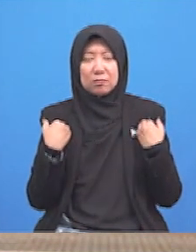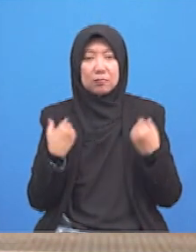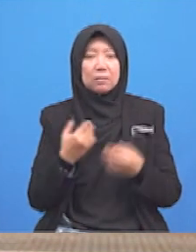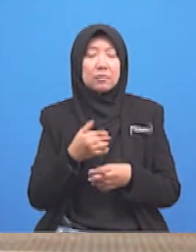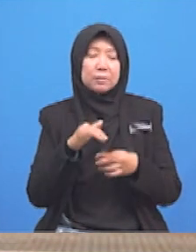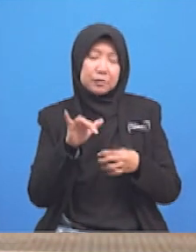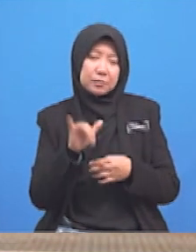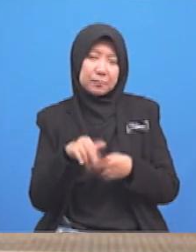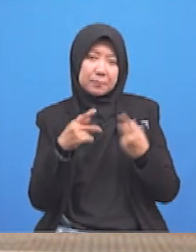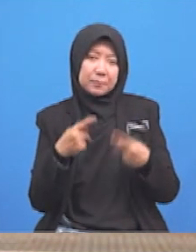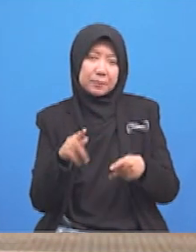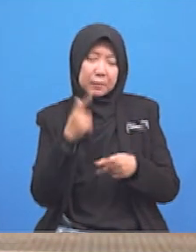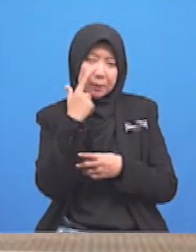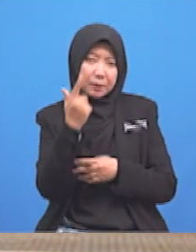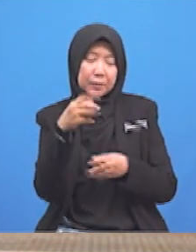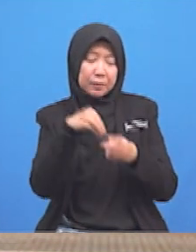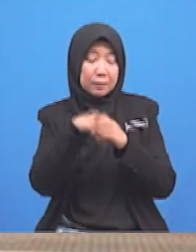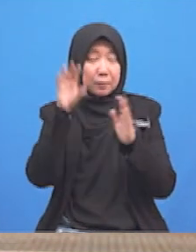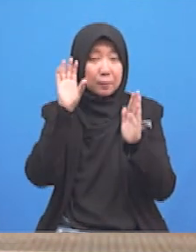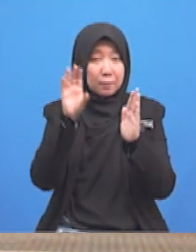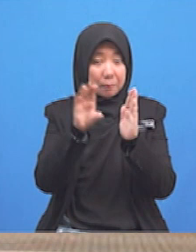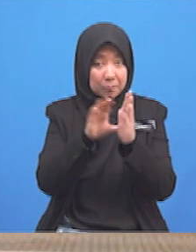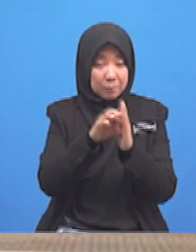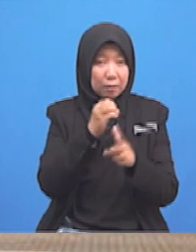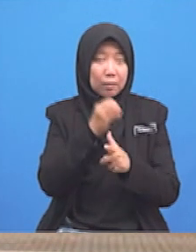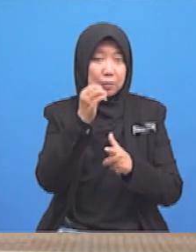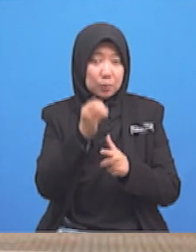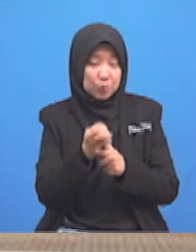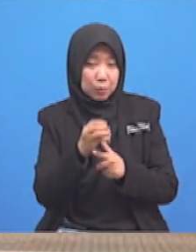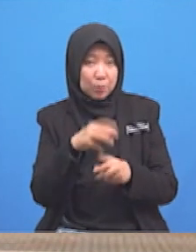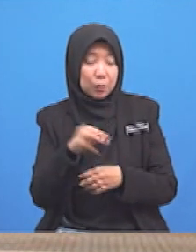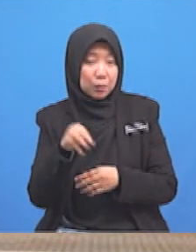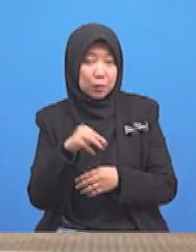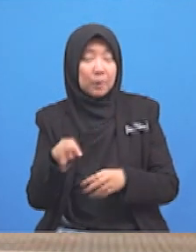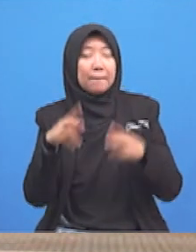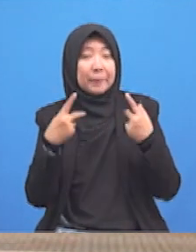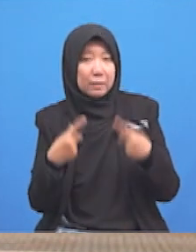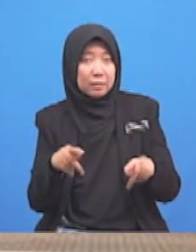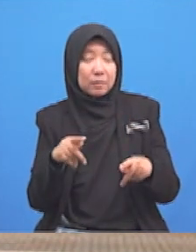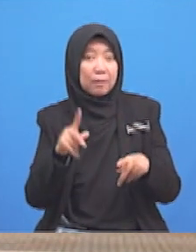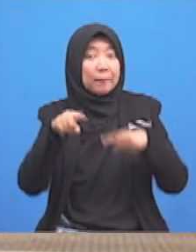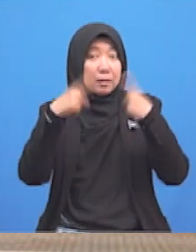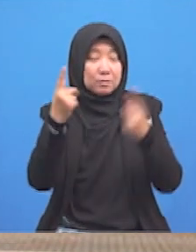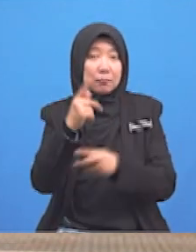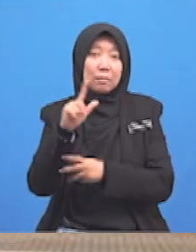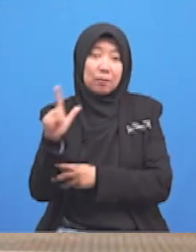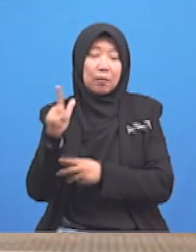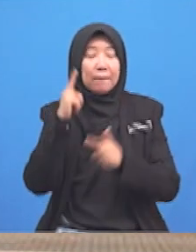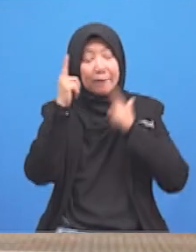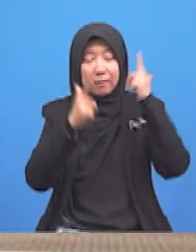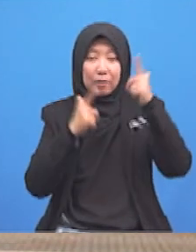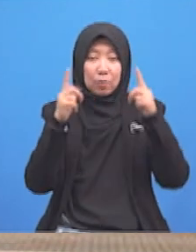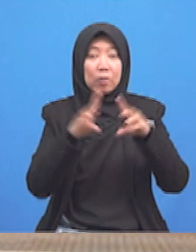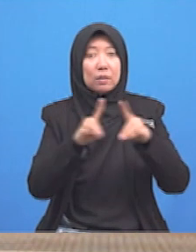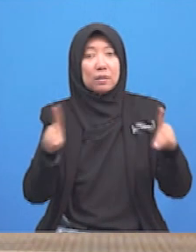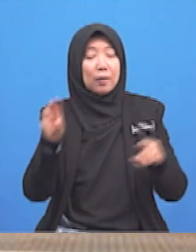hanya pernah melihat di dalam gambar ataupun murid-murid pernah ke Kuala Lumpur melawat